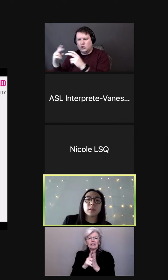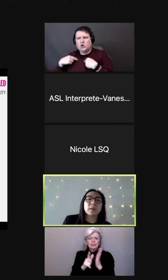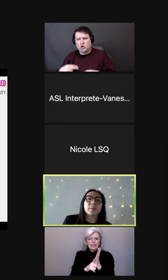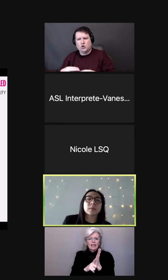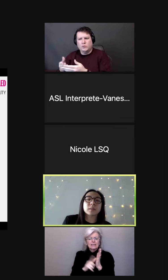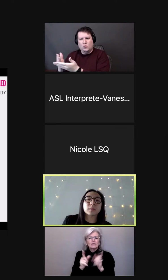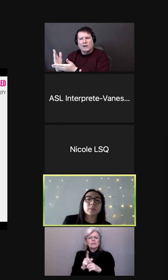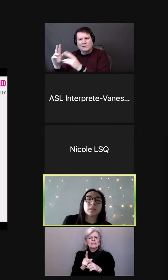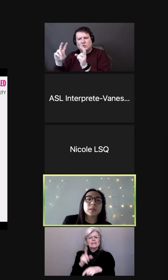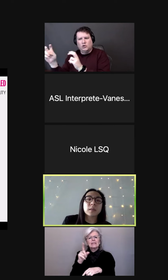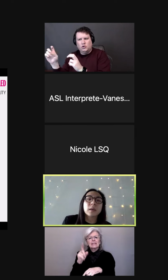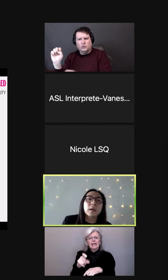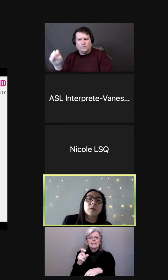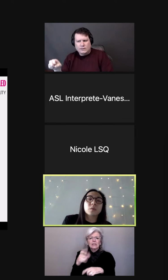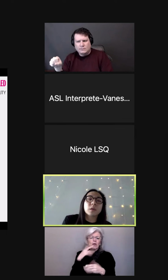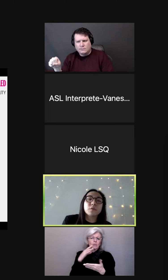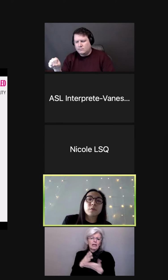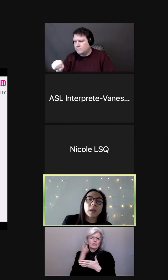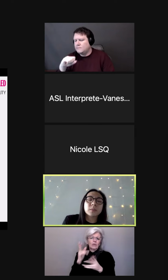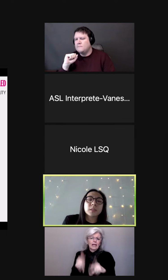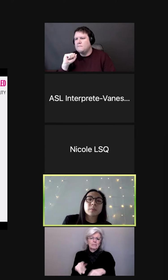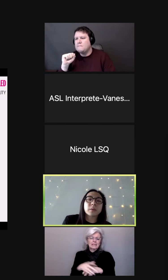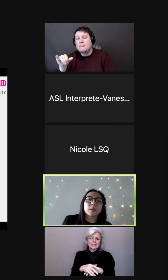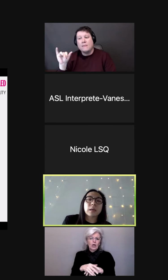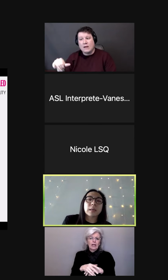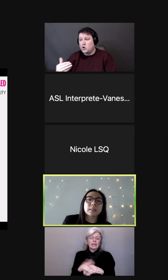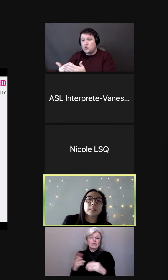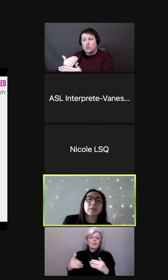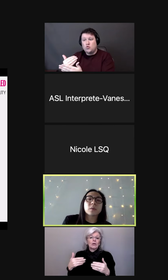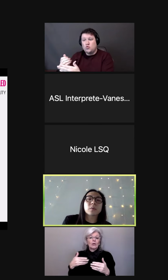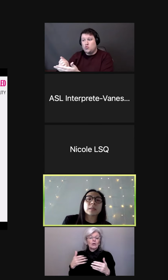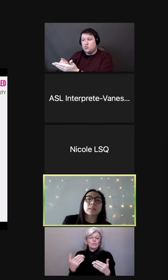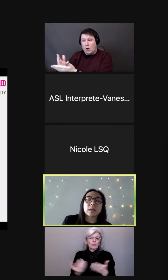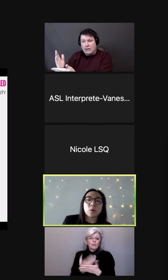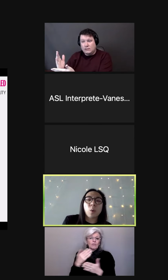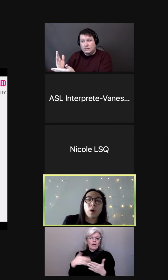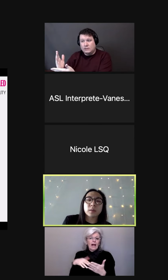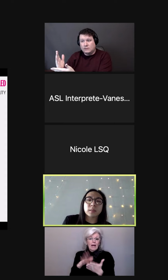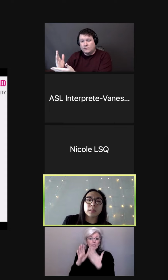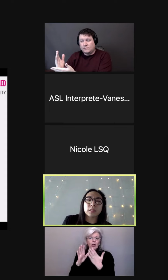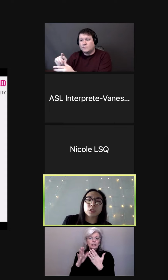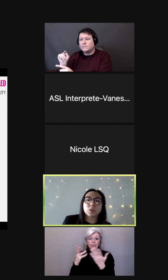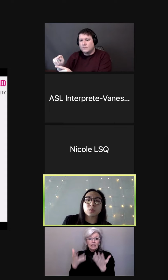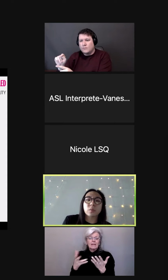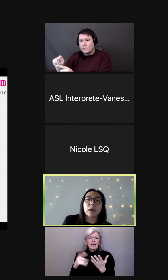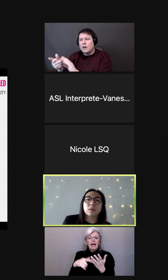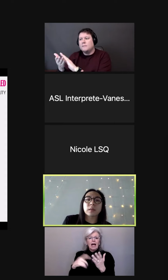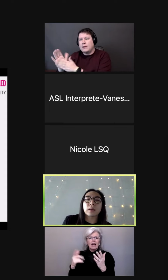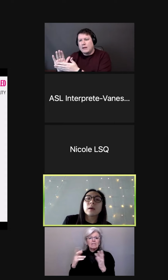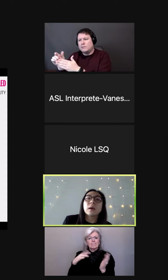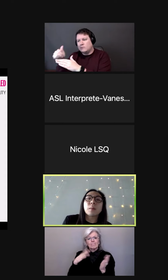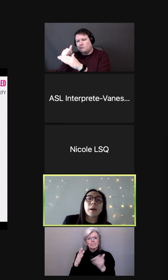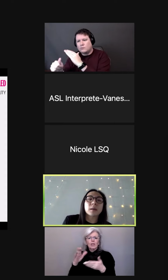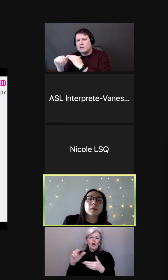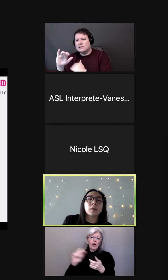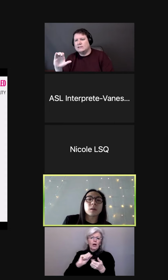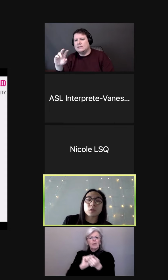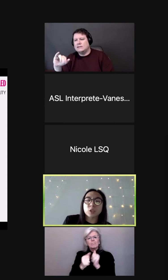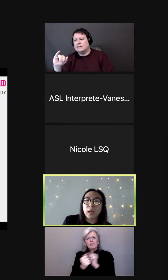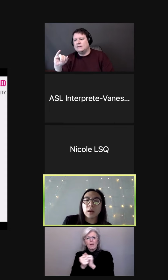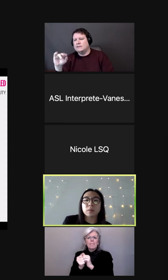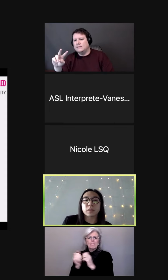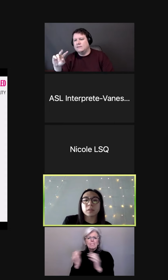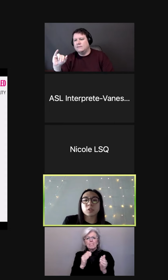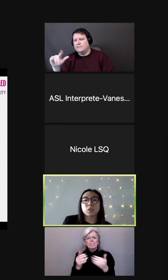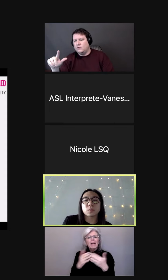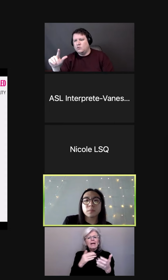question des droits de la personne. Cette nouvelle approche a recadré est l'incapacité comme